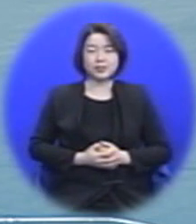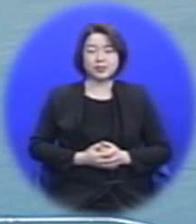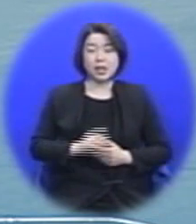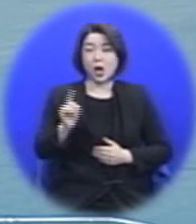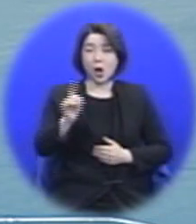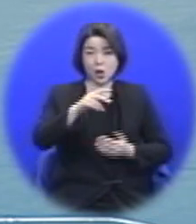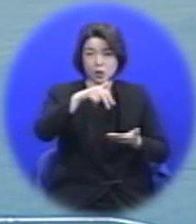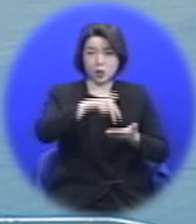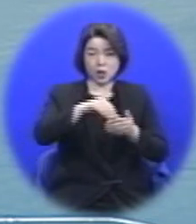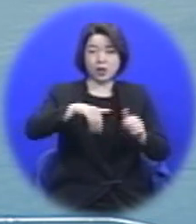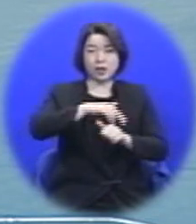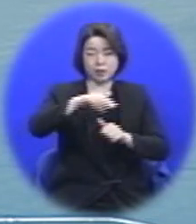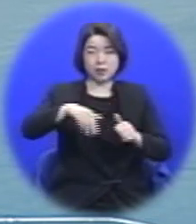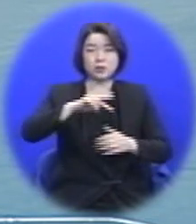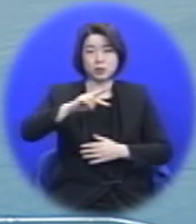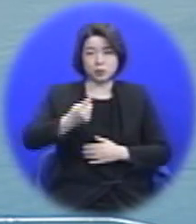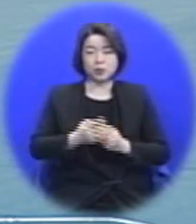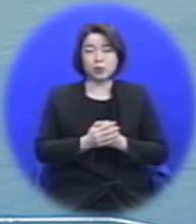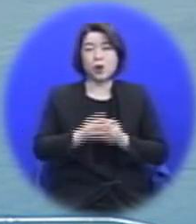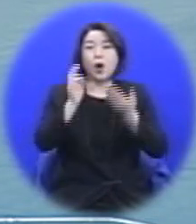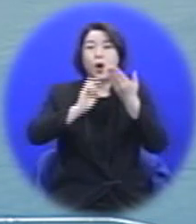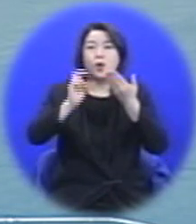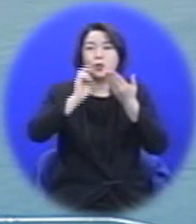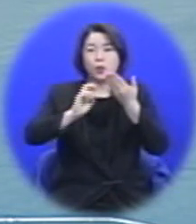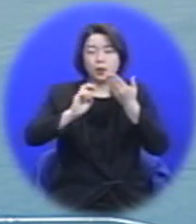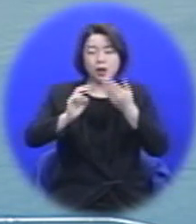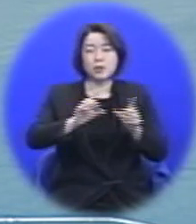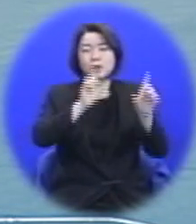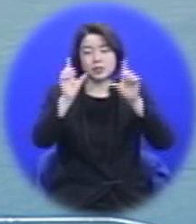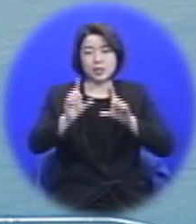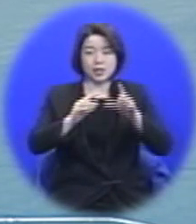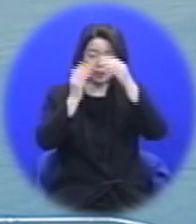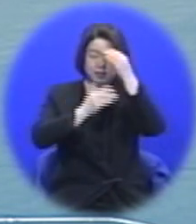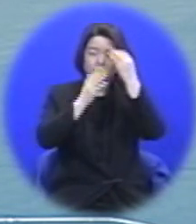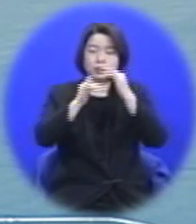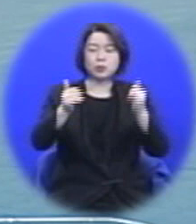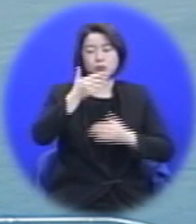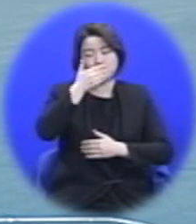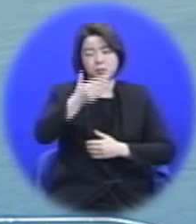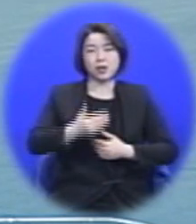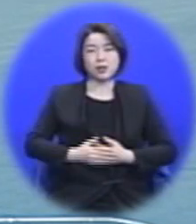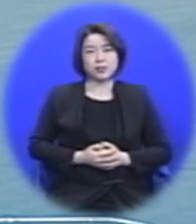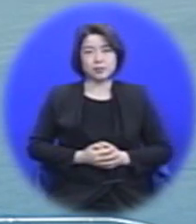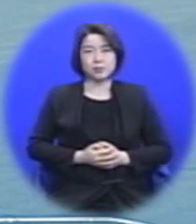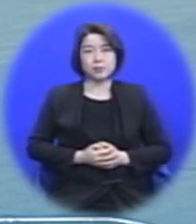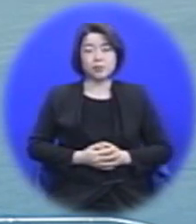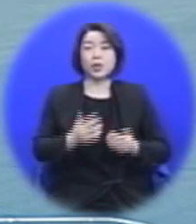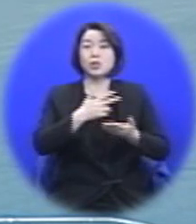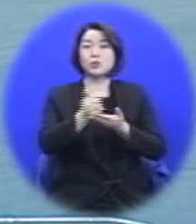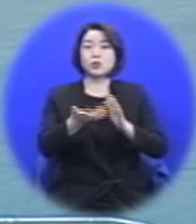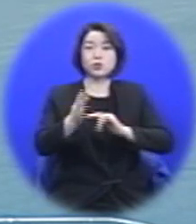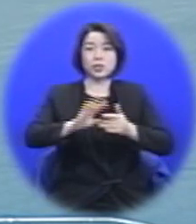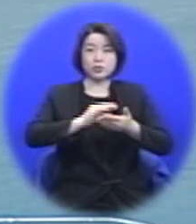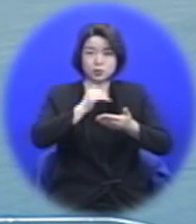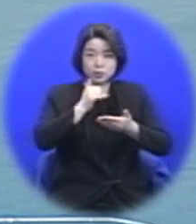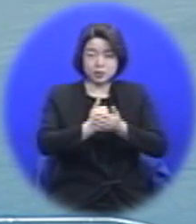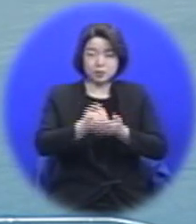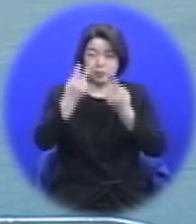어떤 형편과 처지에서도 노래하며 사는 성도 되는 것입니다. 주 예수님을